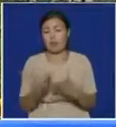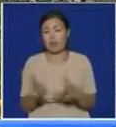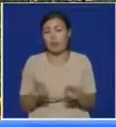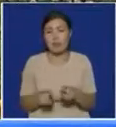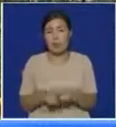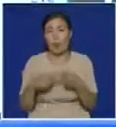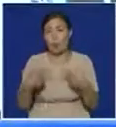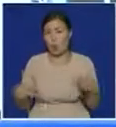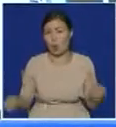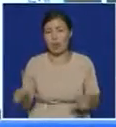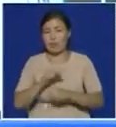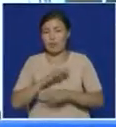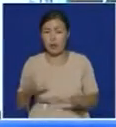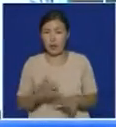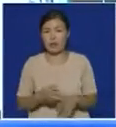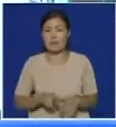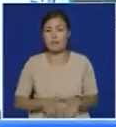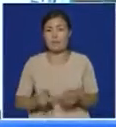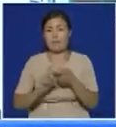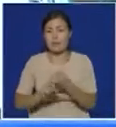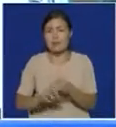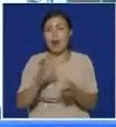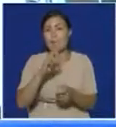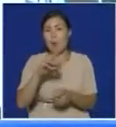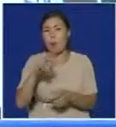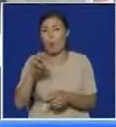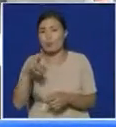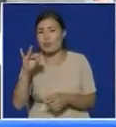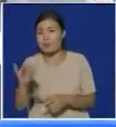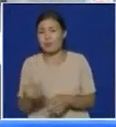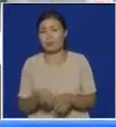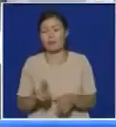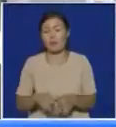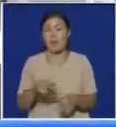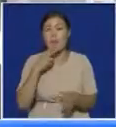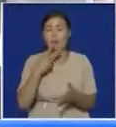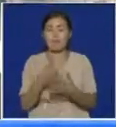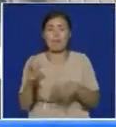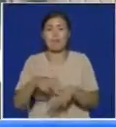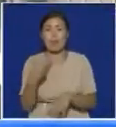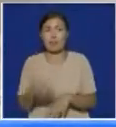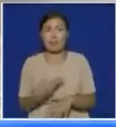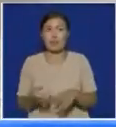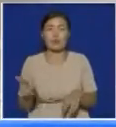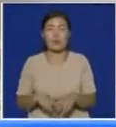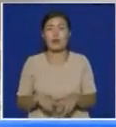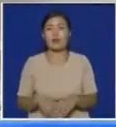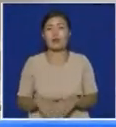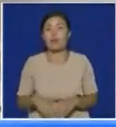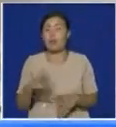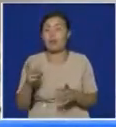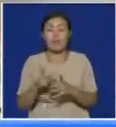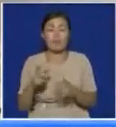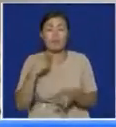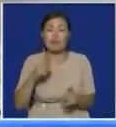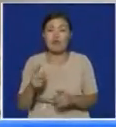затруднение дыхания бледность слизистых оболочек следует незамедлительно обращаться к врачам при данных симптомах к слову в